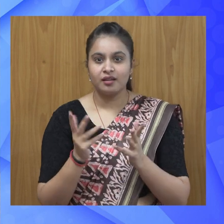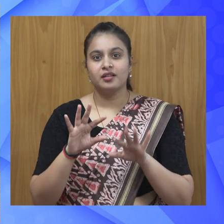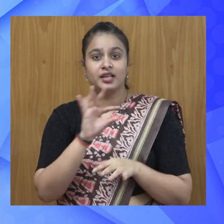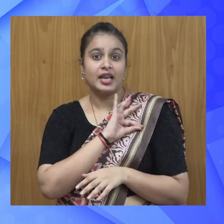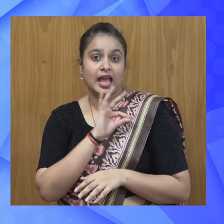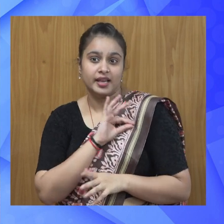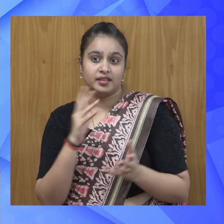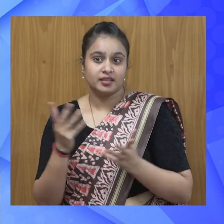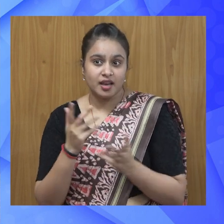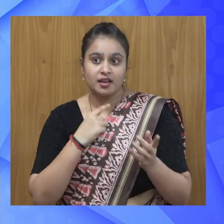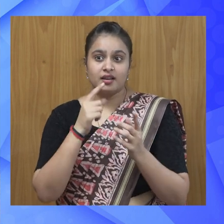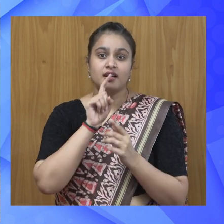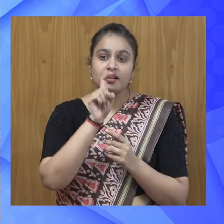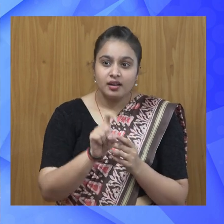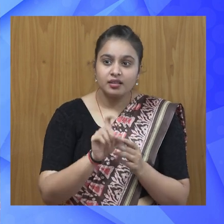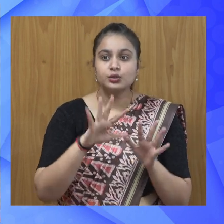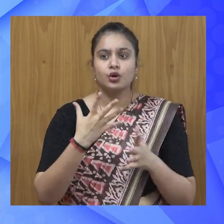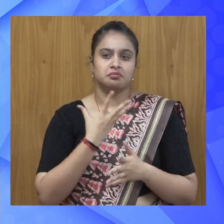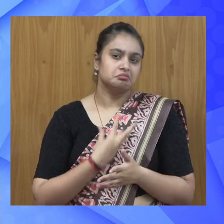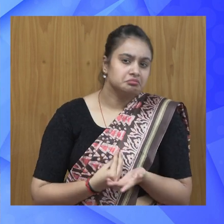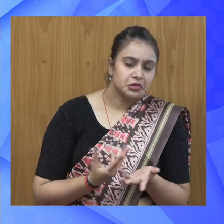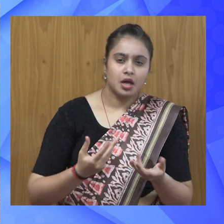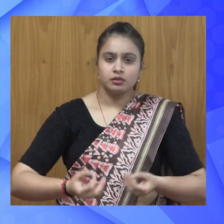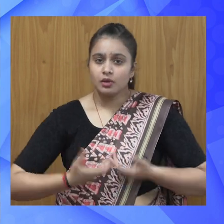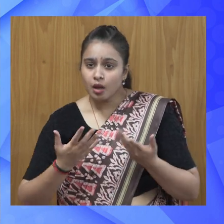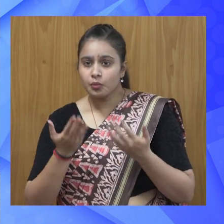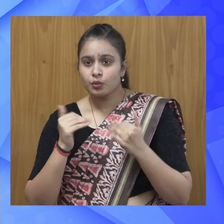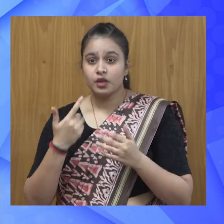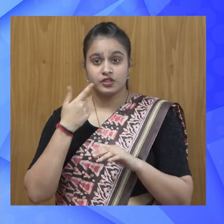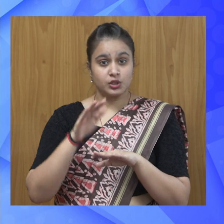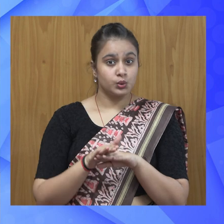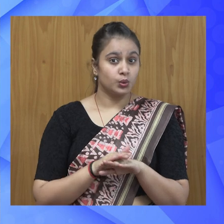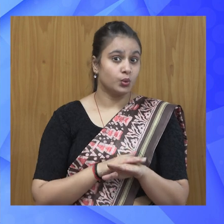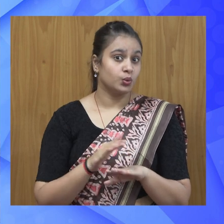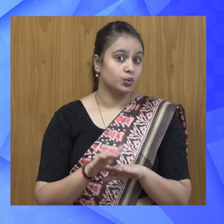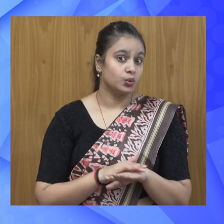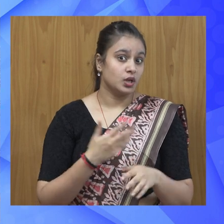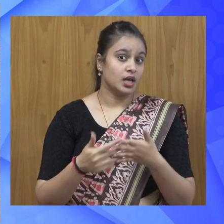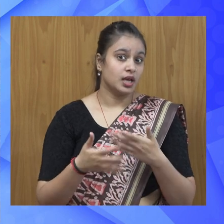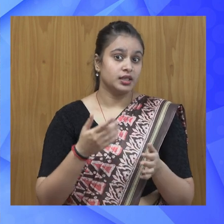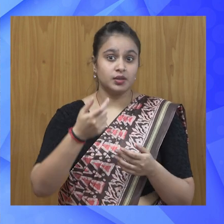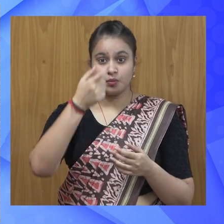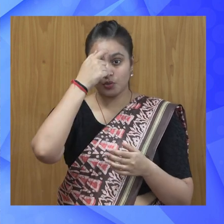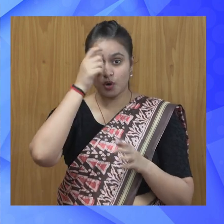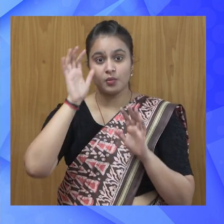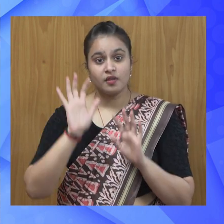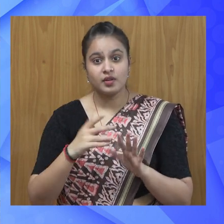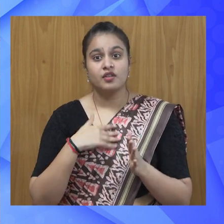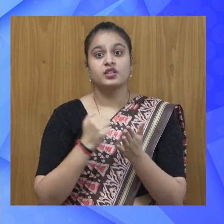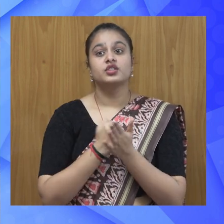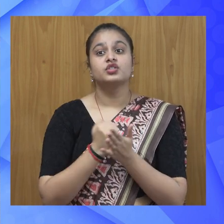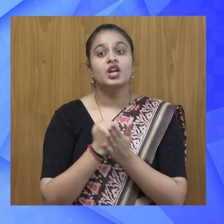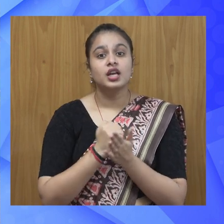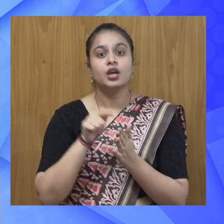आपको क्या अच्छा लगता है क्या बुरा लगता है फिर आप धीरे धीरे अगर उसे पता चल गया कि अच्छा आप किस चीज से परेशान हो तो विल ट्राई टू